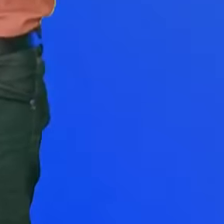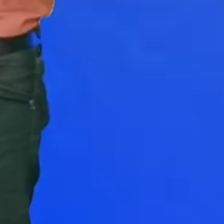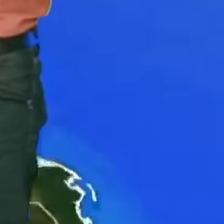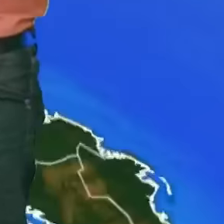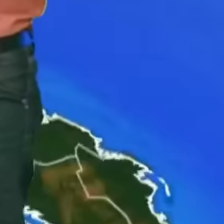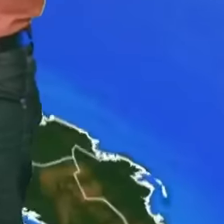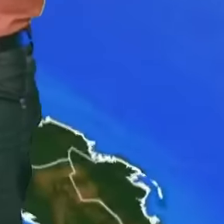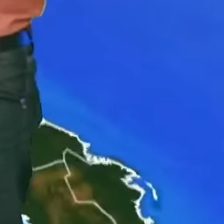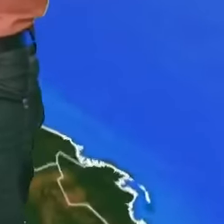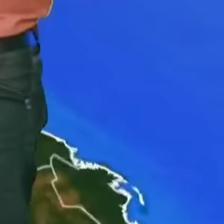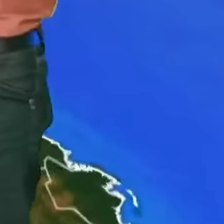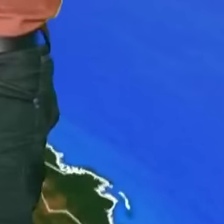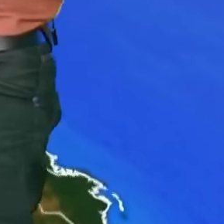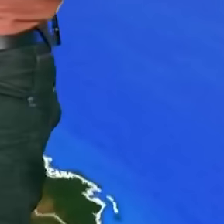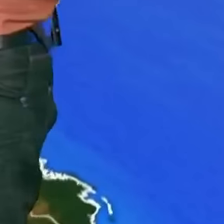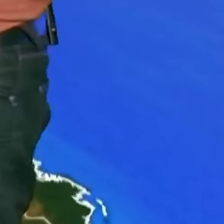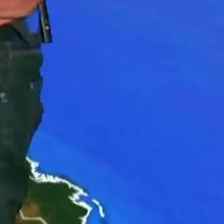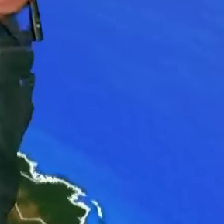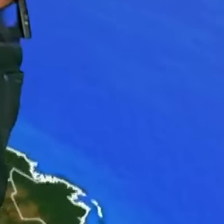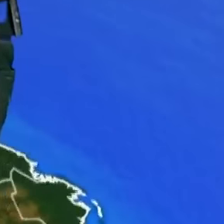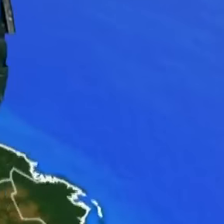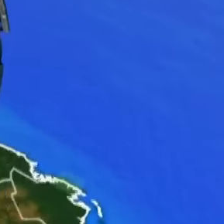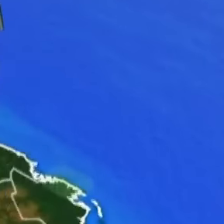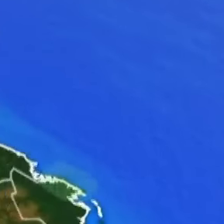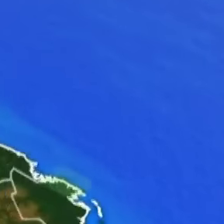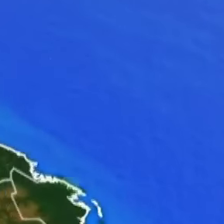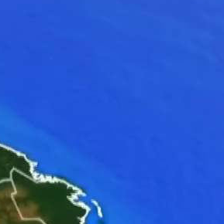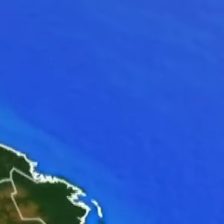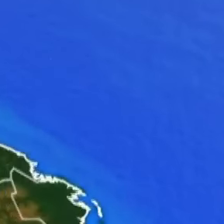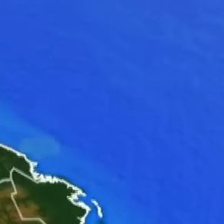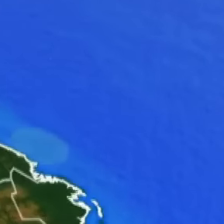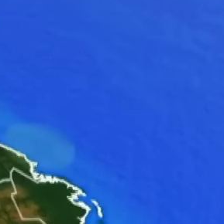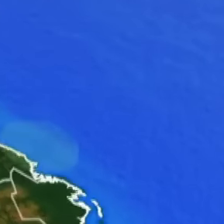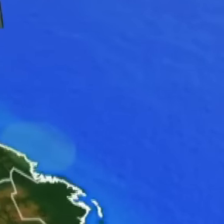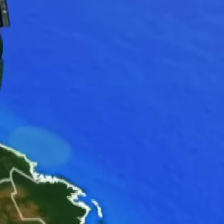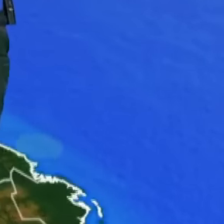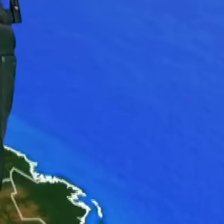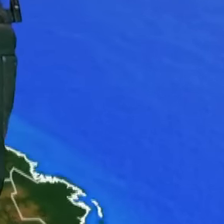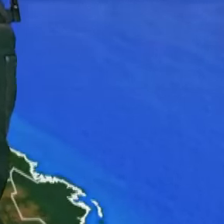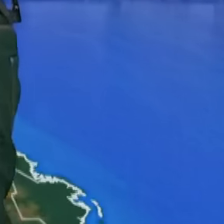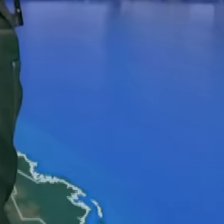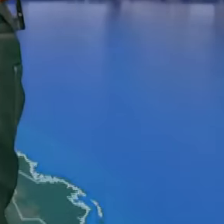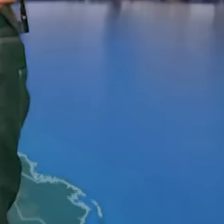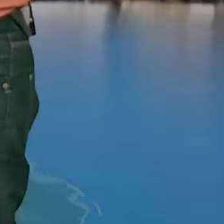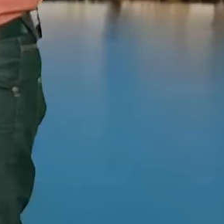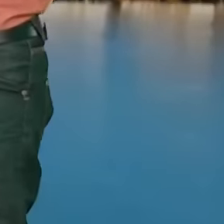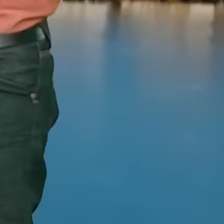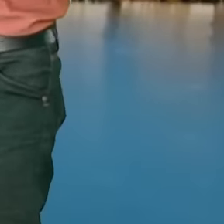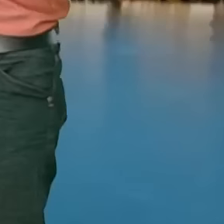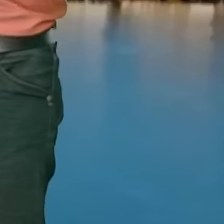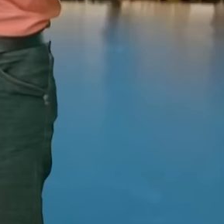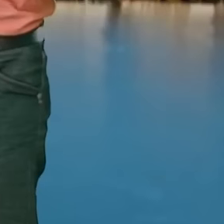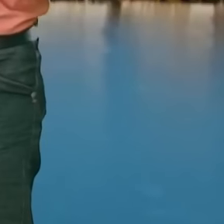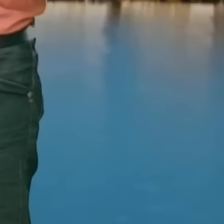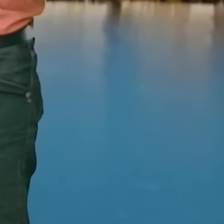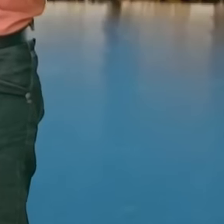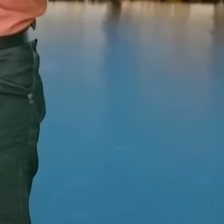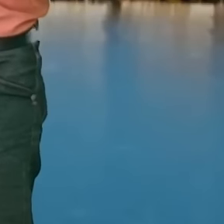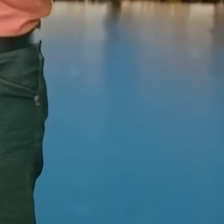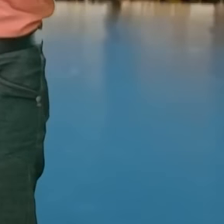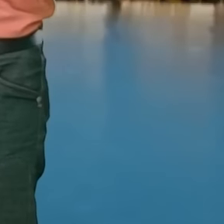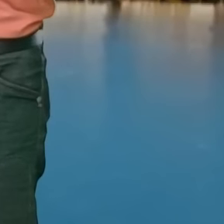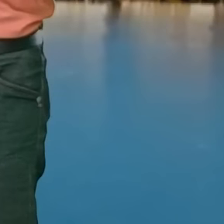mahina hanggang sa katamtamang ulan bukas sa Zambales, Bataan, Pangasinan at La Union. Dito naman sa Metro Manila, may tsansa pa rin ang panandaliang ulan sa